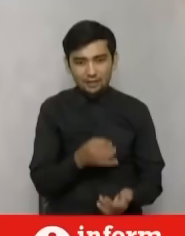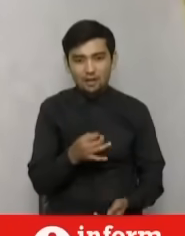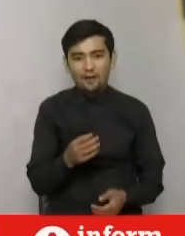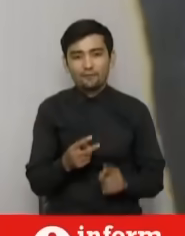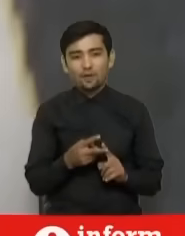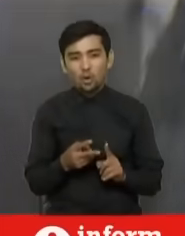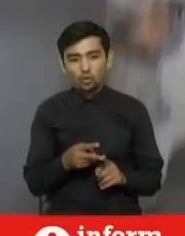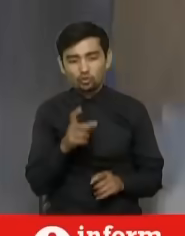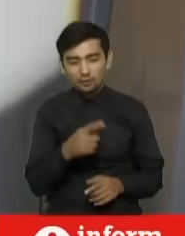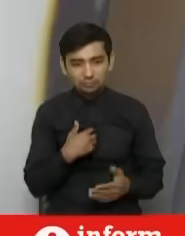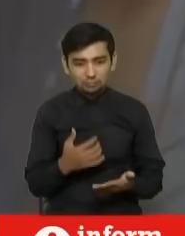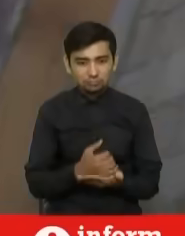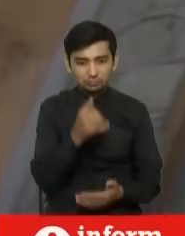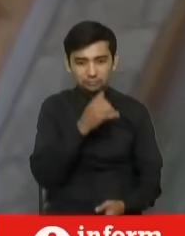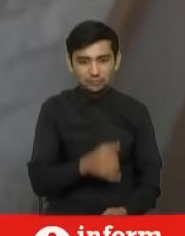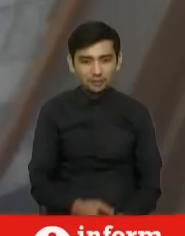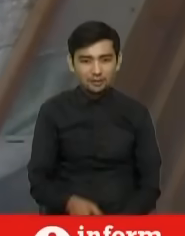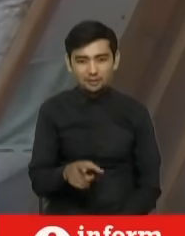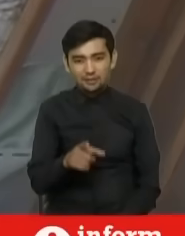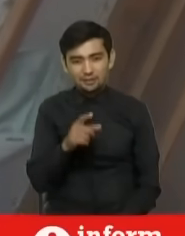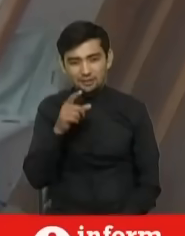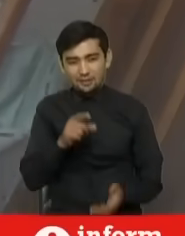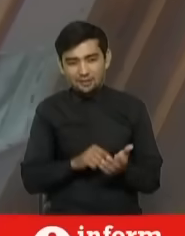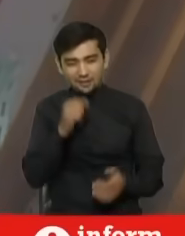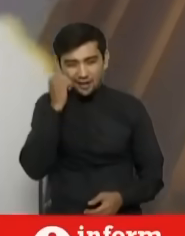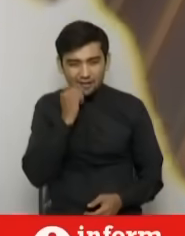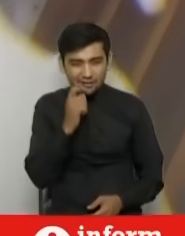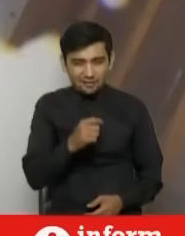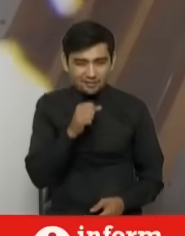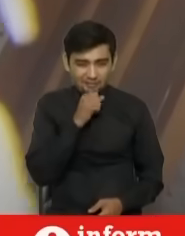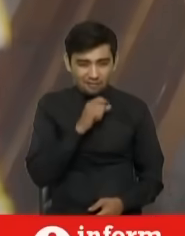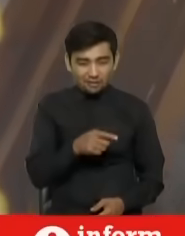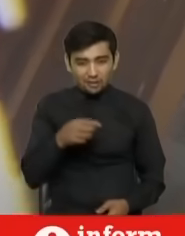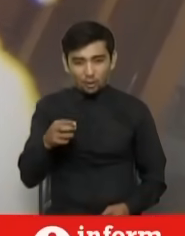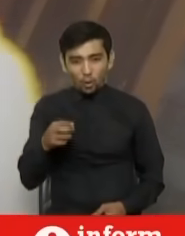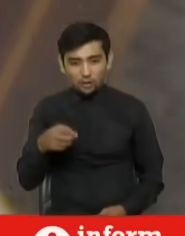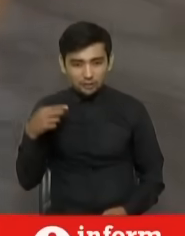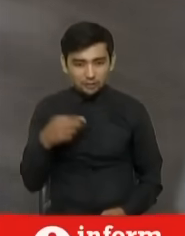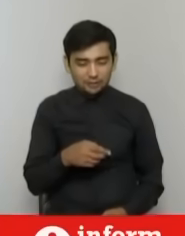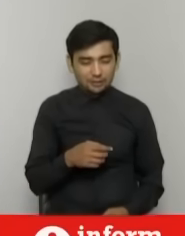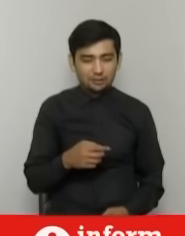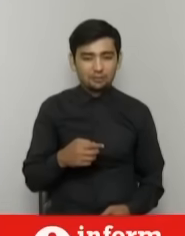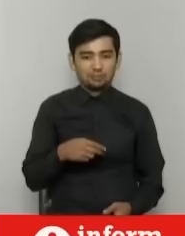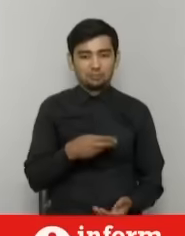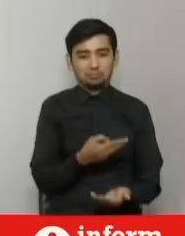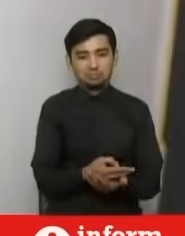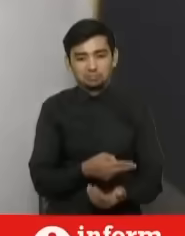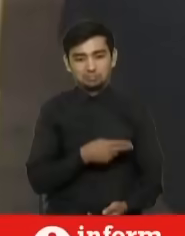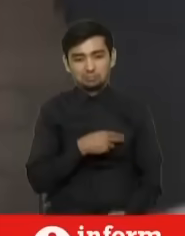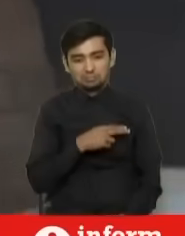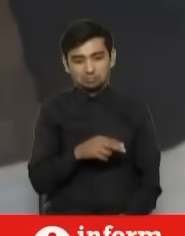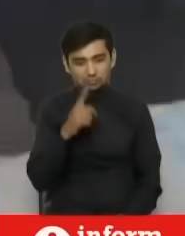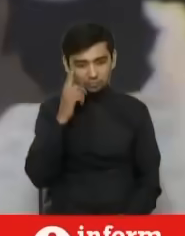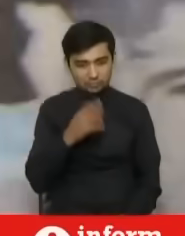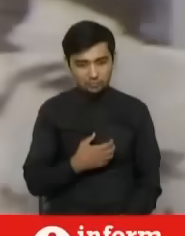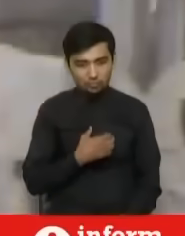алмадым. Куәгердің айтуынша, адам қолынан өлген зейнеткердің бірі дәл осы жерден табылған. Ол пышақталған күйде жан тапсырып жатқан. Бұл